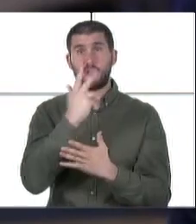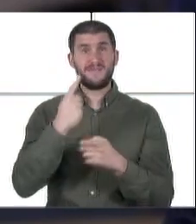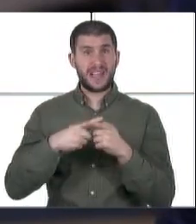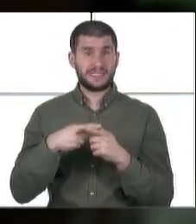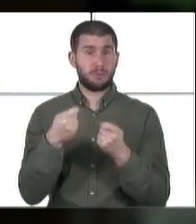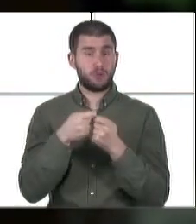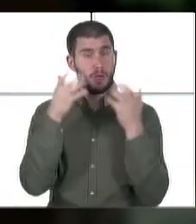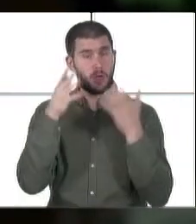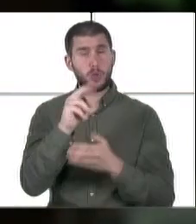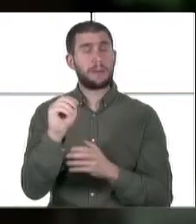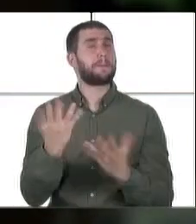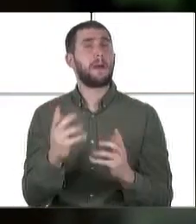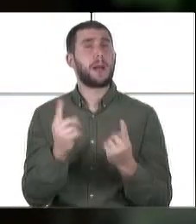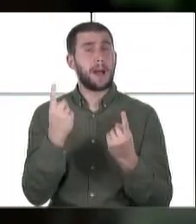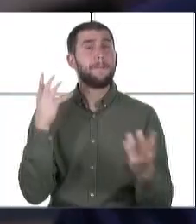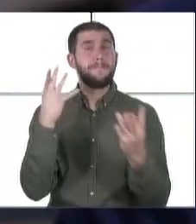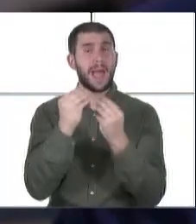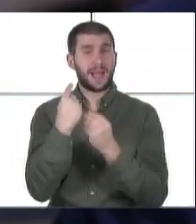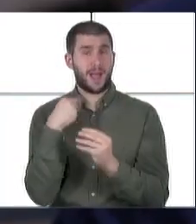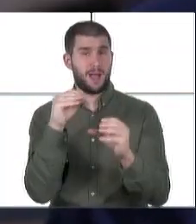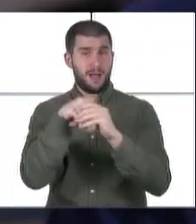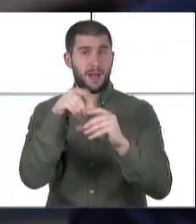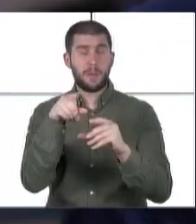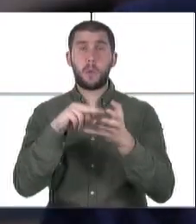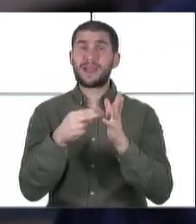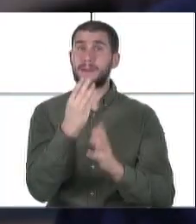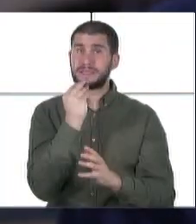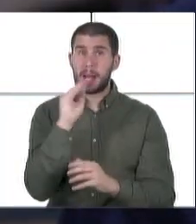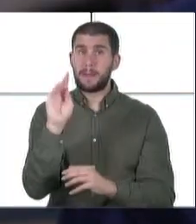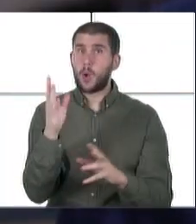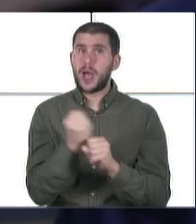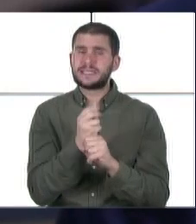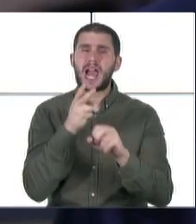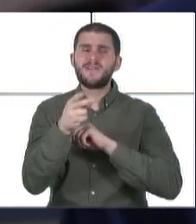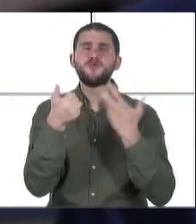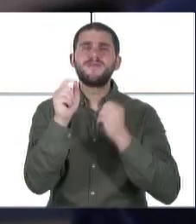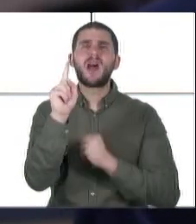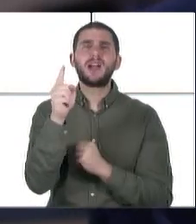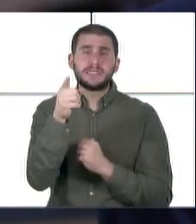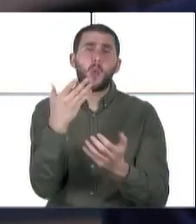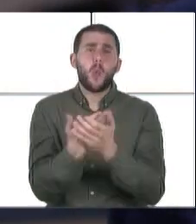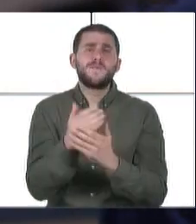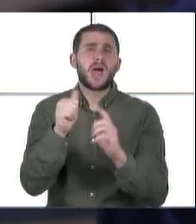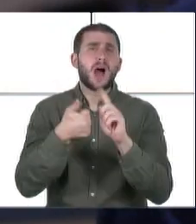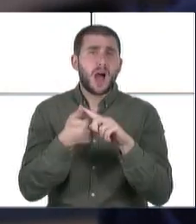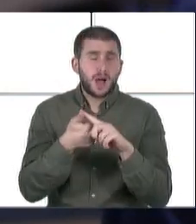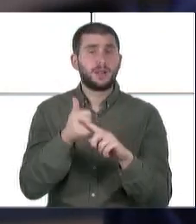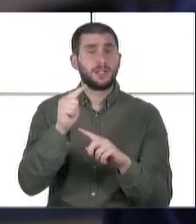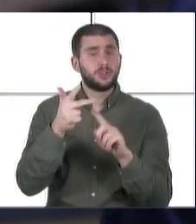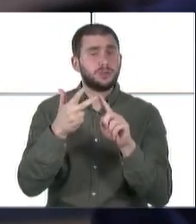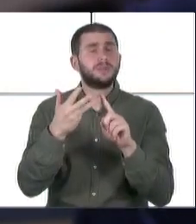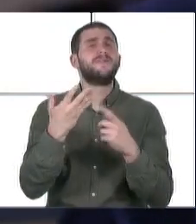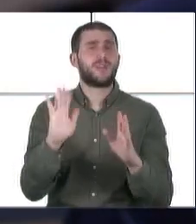הזה. הרי מה קרה? מהרגע שהופעתי בפוליטיקה הישראלית, נתניהו לא הצליח לעבור את ה-61. זאת עובדה ראשונה, שנייה, שלישית, רביעית